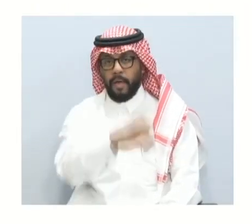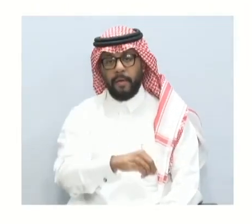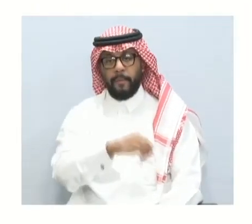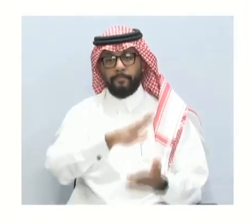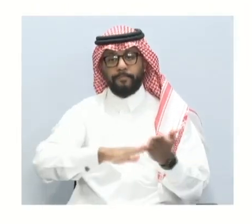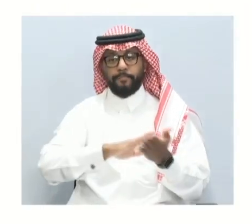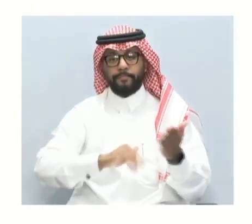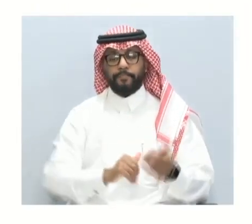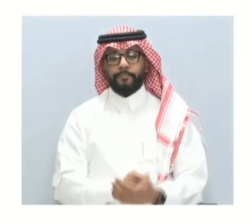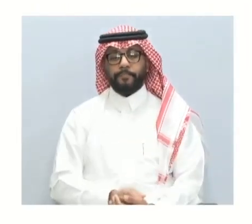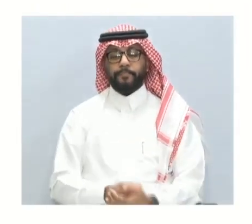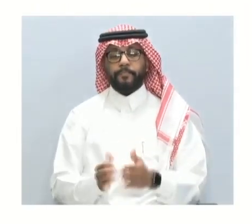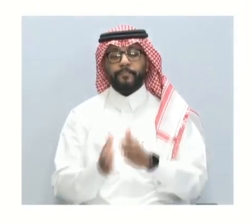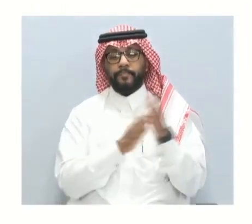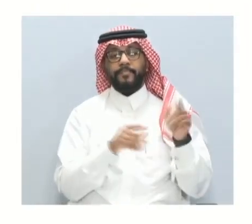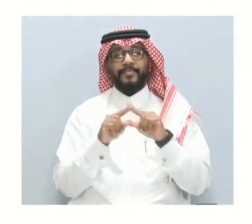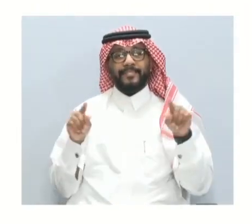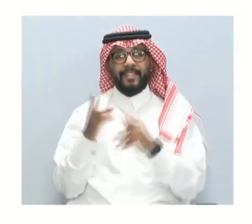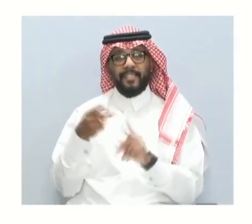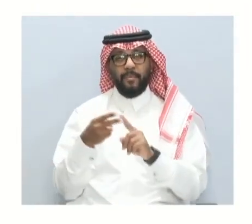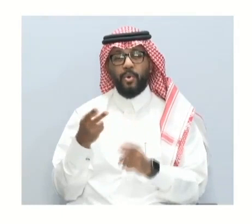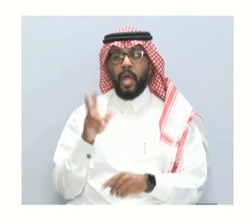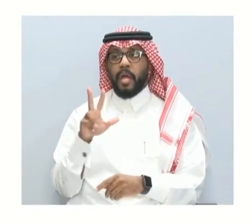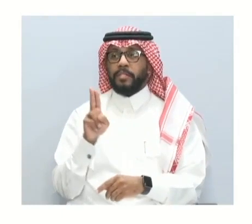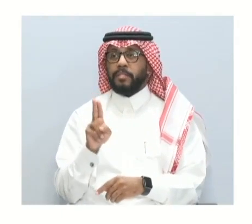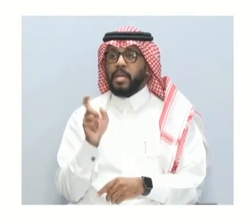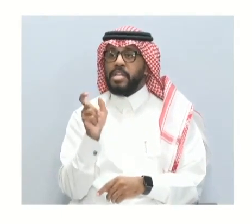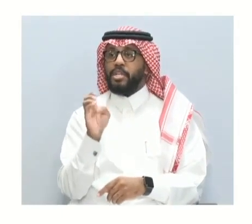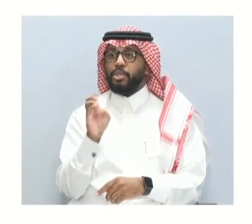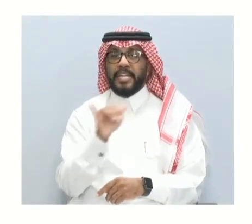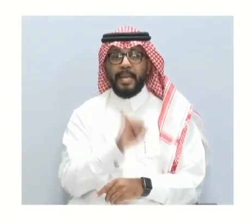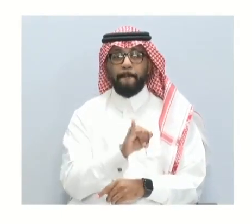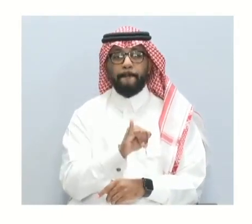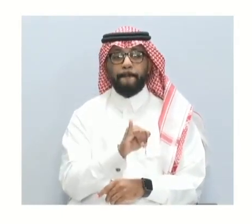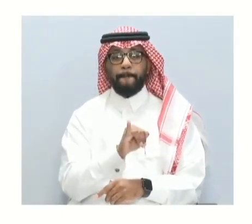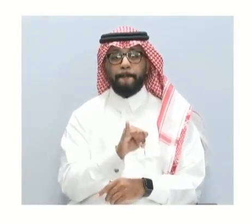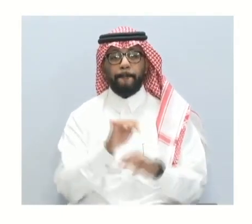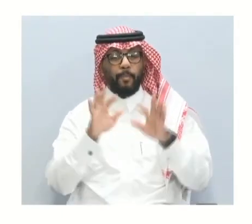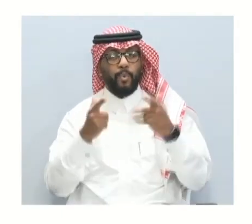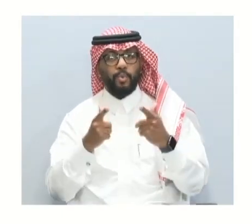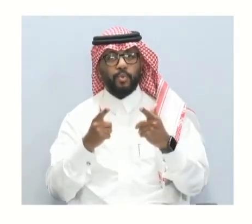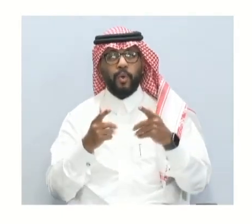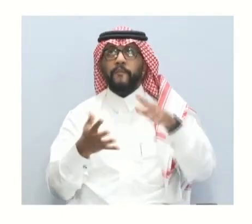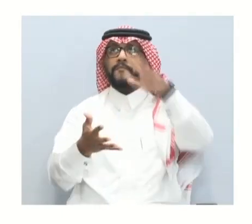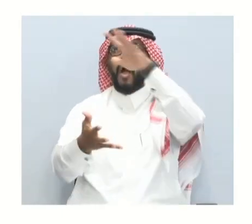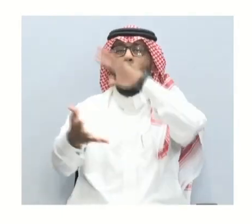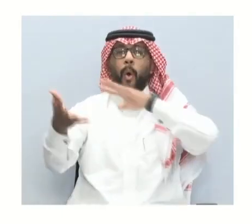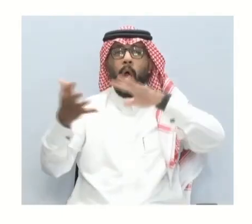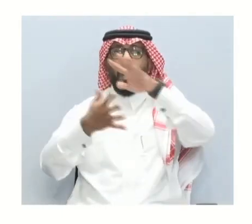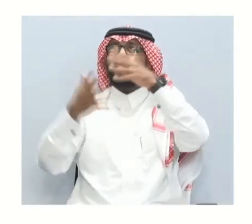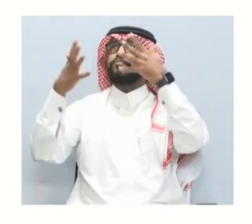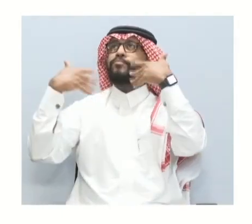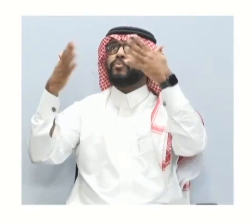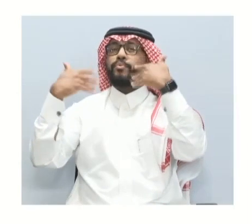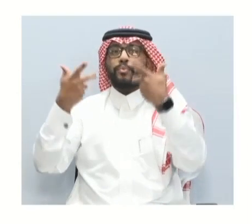واخواتي التنجيم التنجيم ما هو التنجيم هو الاستدلال بالاحوال الفلكيه على